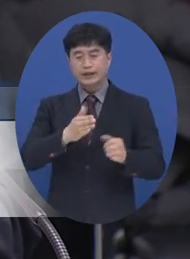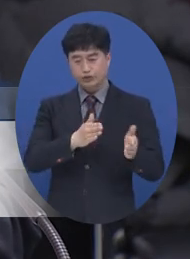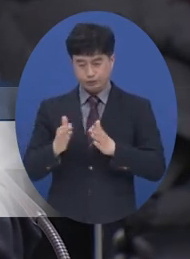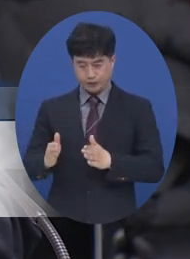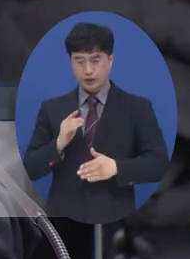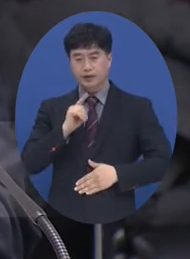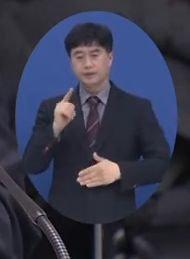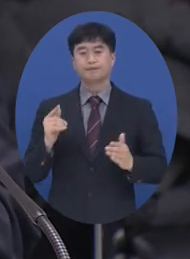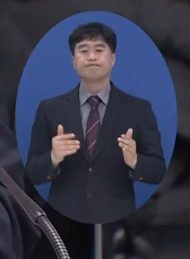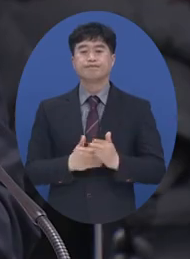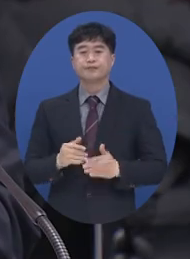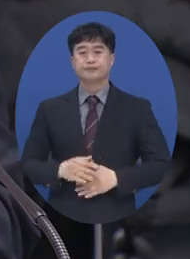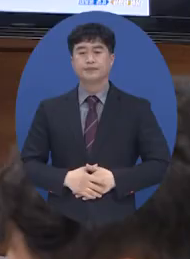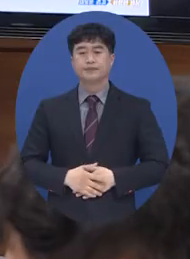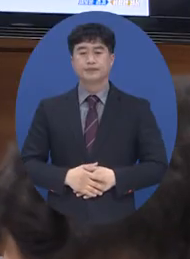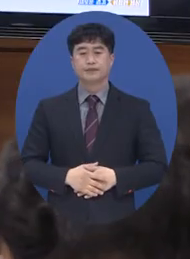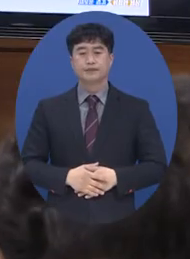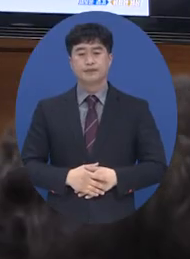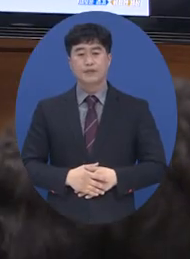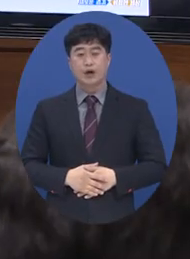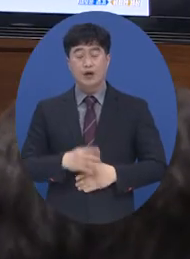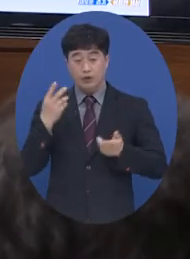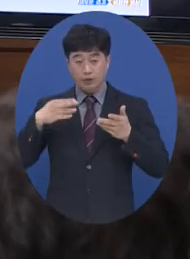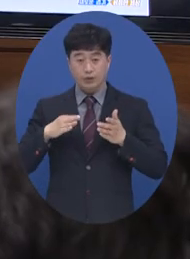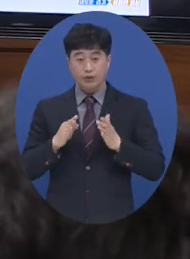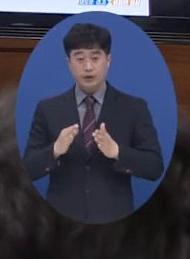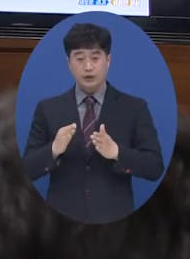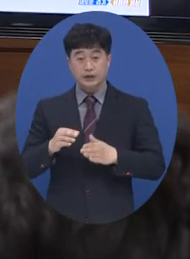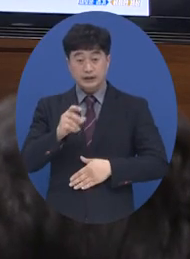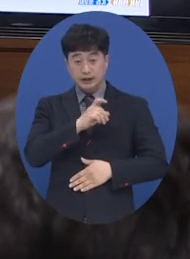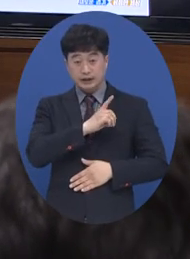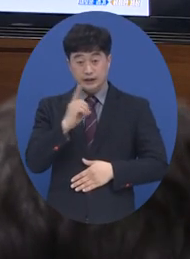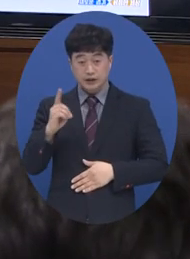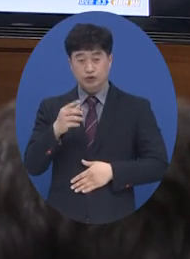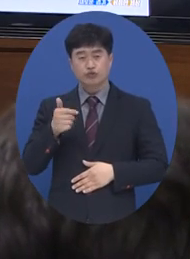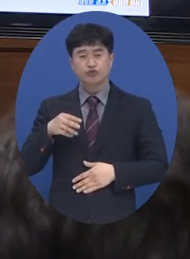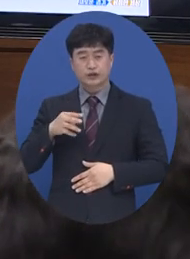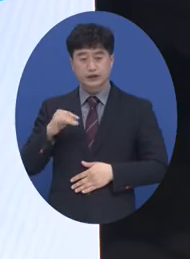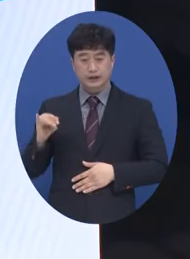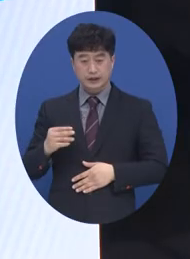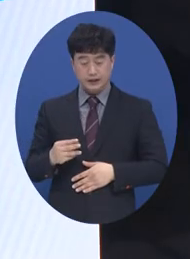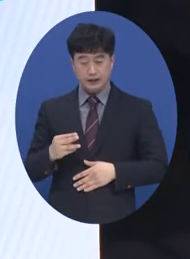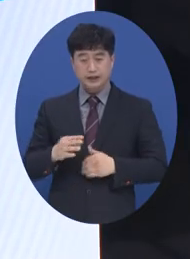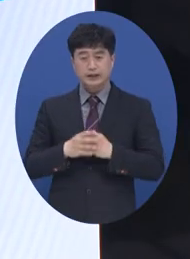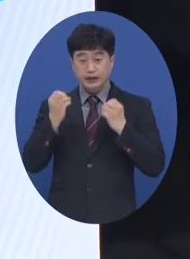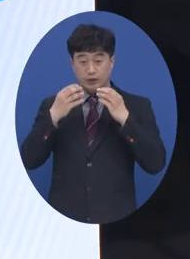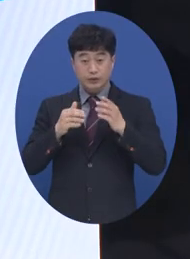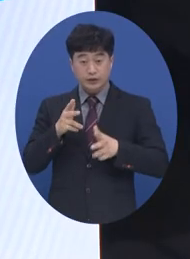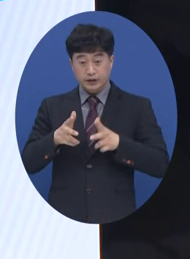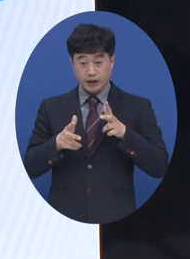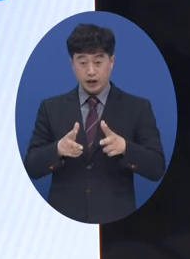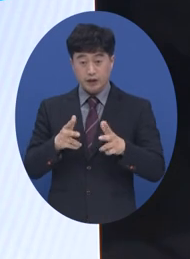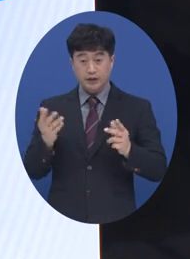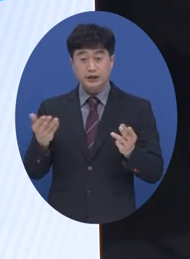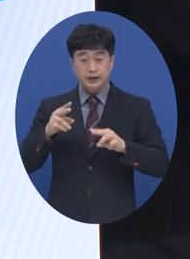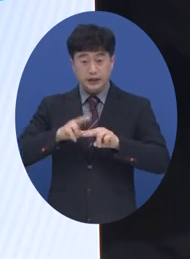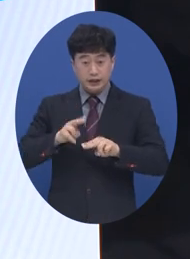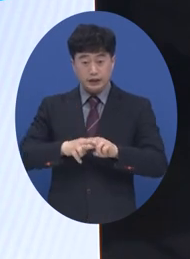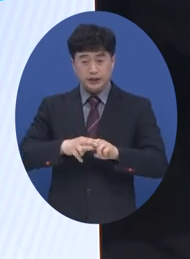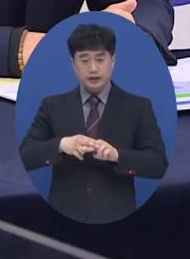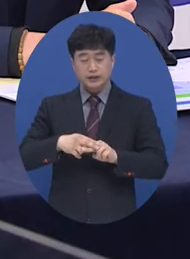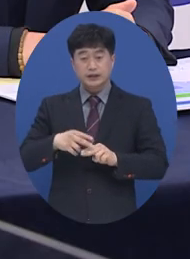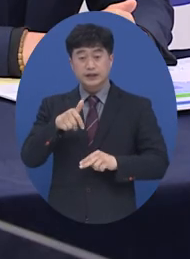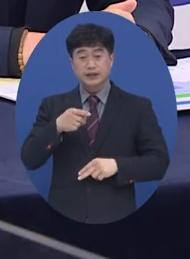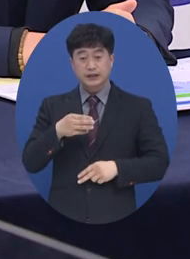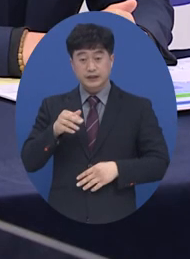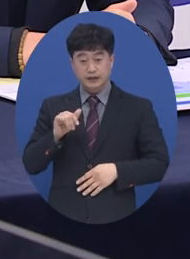잘 준비하도록 하겠습니다. 경기도는 디지털 뉴딜과 신산업 일자리 창출, 그린 뉴딜을 산단 대개조